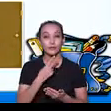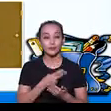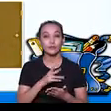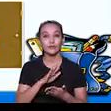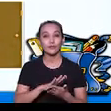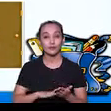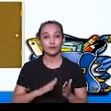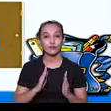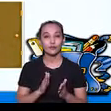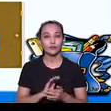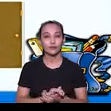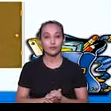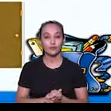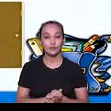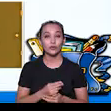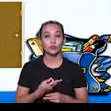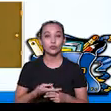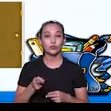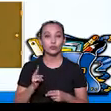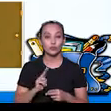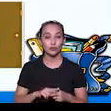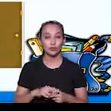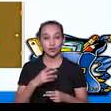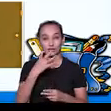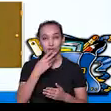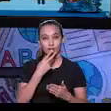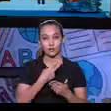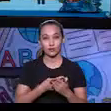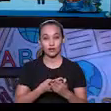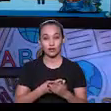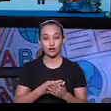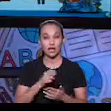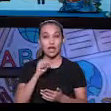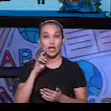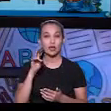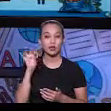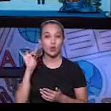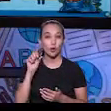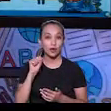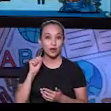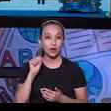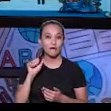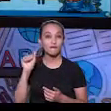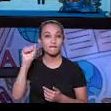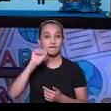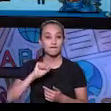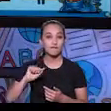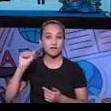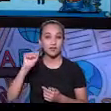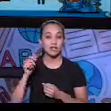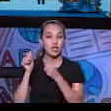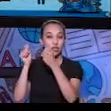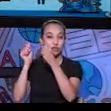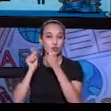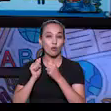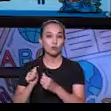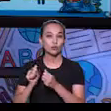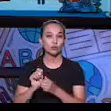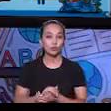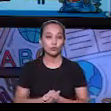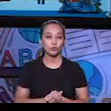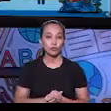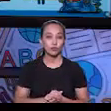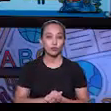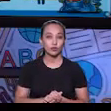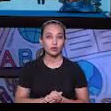Смотрим дальше. По этому рисунку мы видим. Анора вытерла доску.